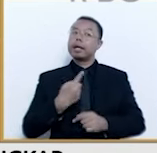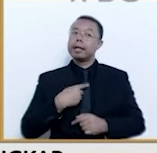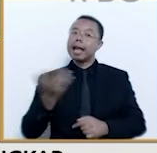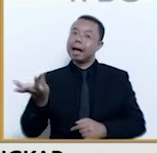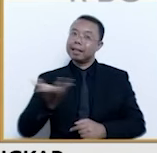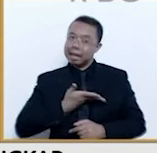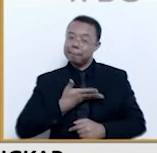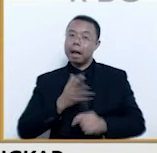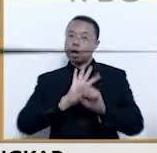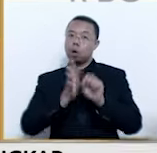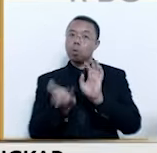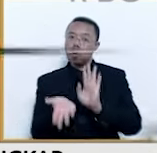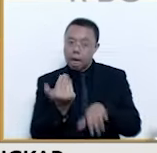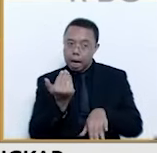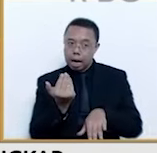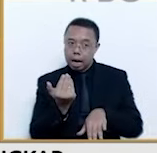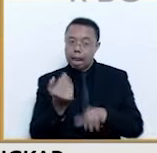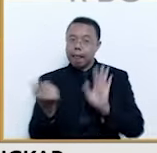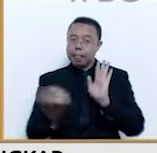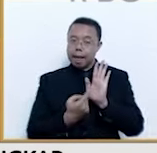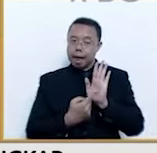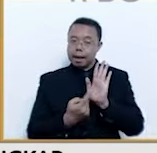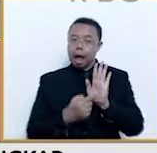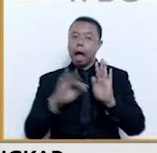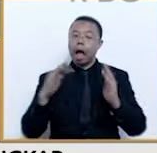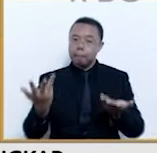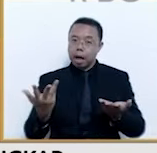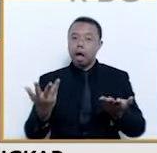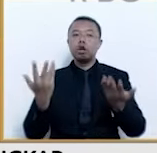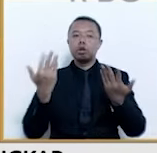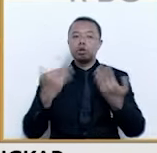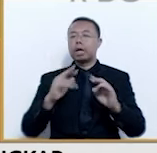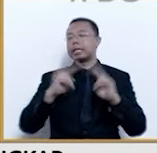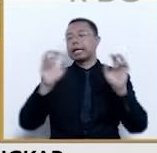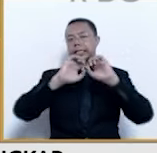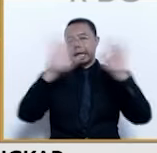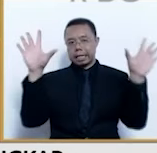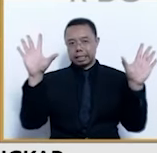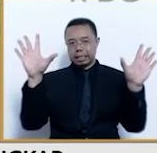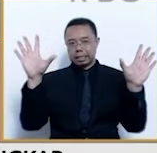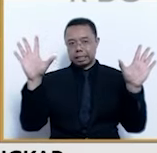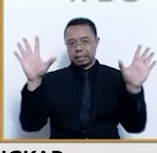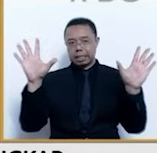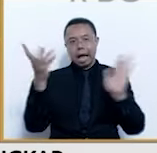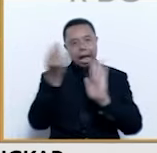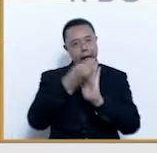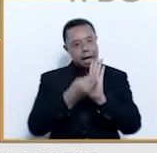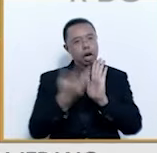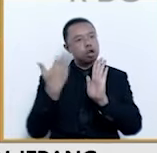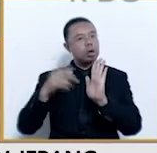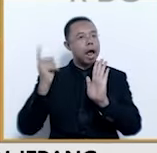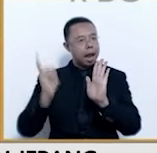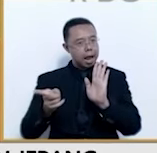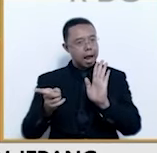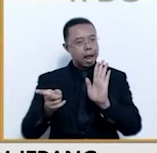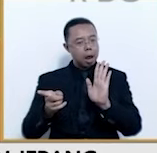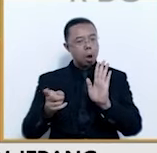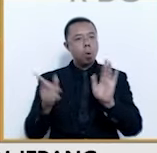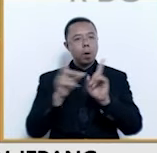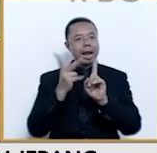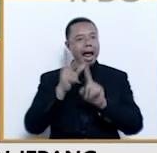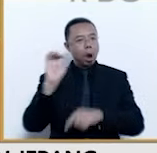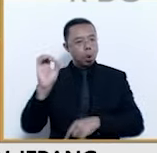alami pandemi lagi tanda-tandanya sudah sangat jelas anggaran sudah ada